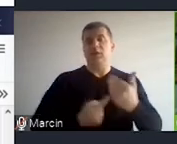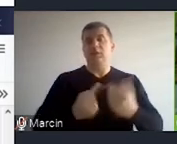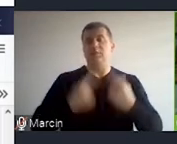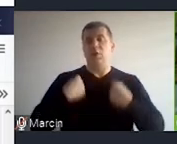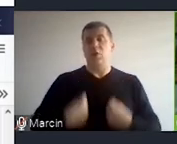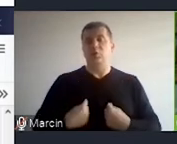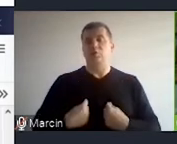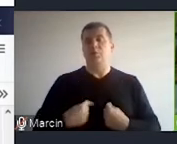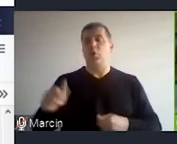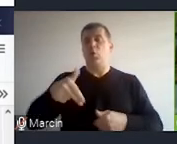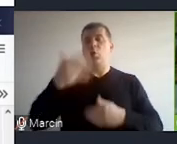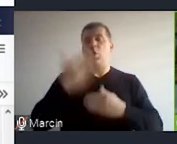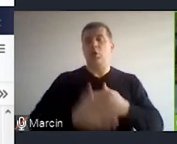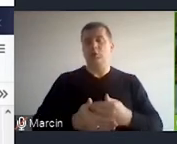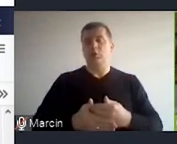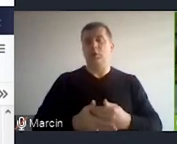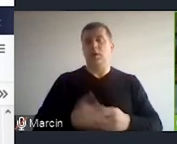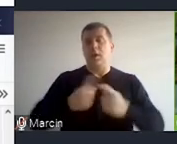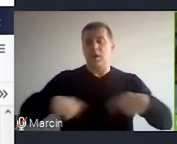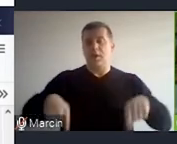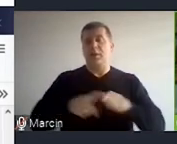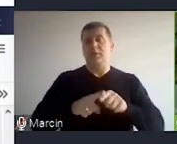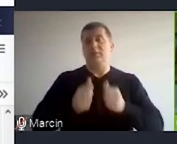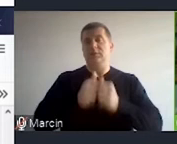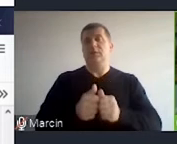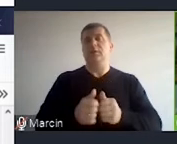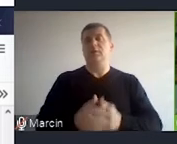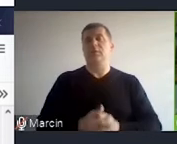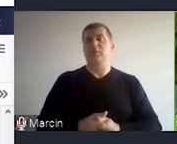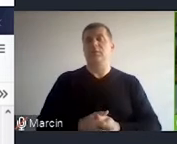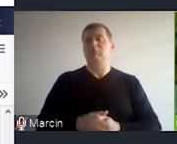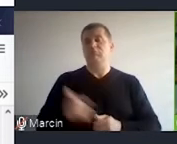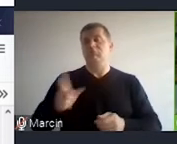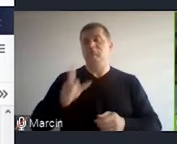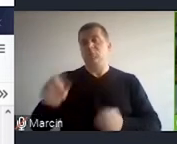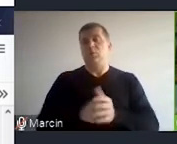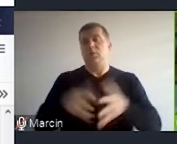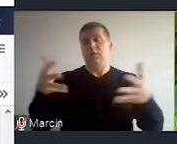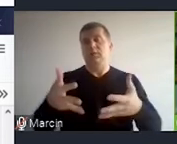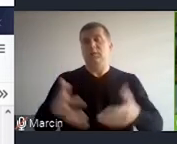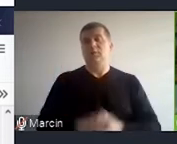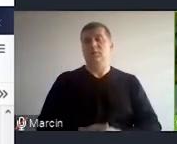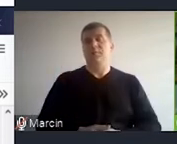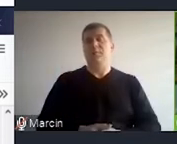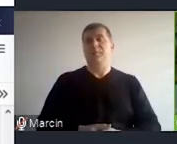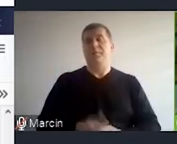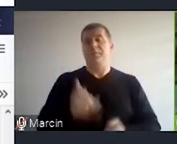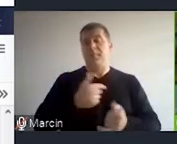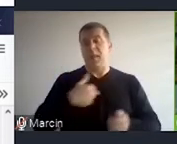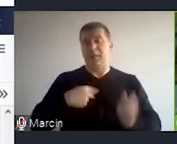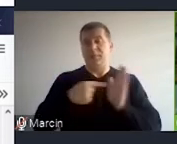osób, które ukończyły realizację zadania i podeszły do egzaminu. Jeżeli naszym celem